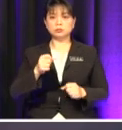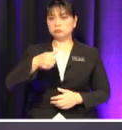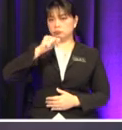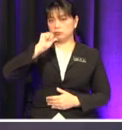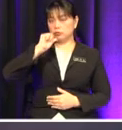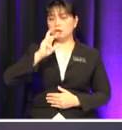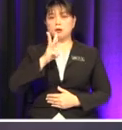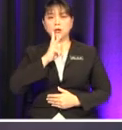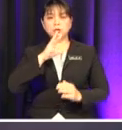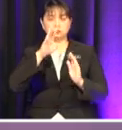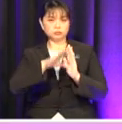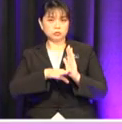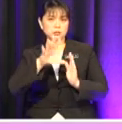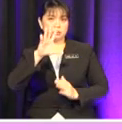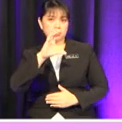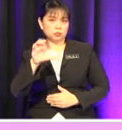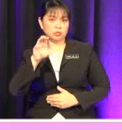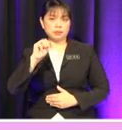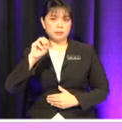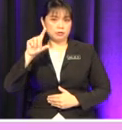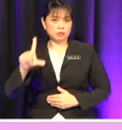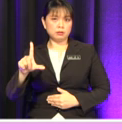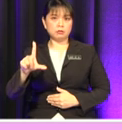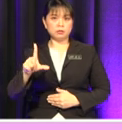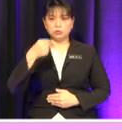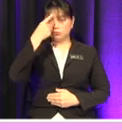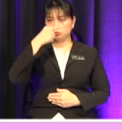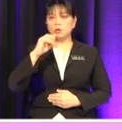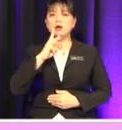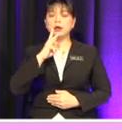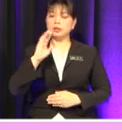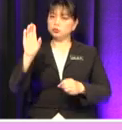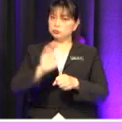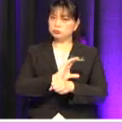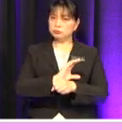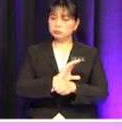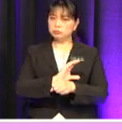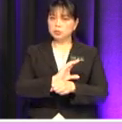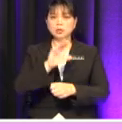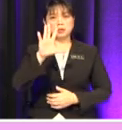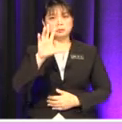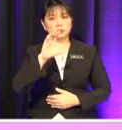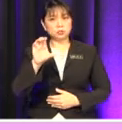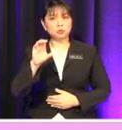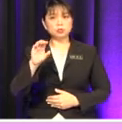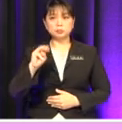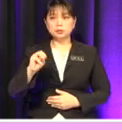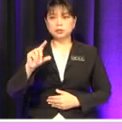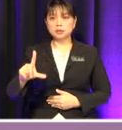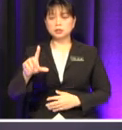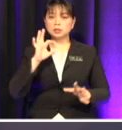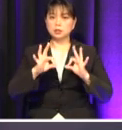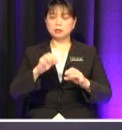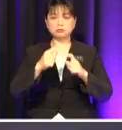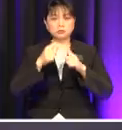bagi memastikan kandungan air mencukupi Oke Ivan 500 ml nih kalau udah penat